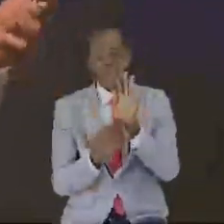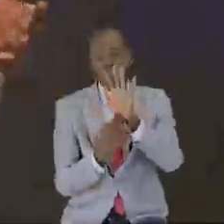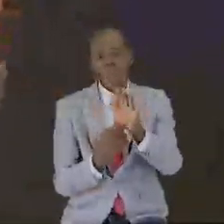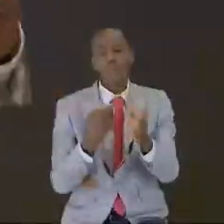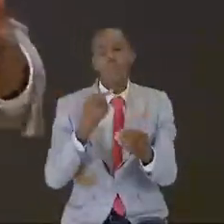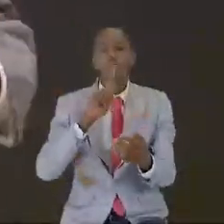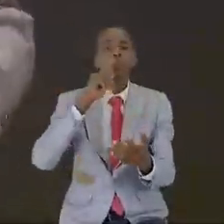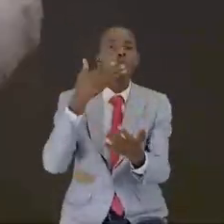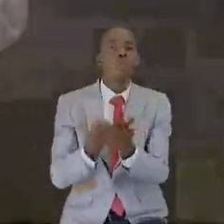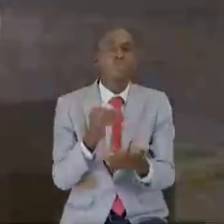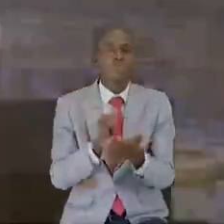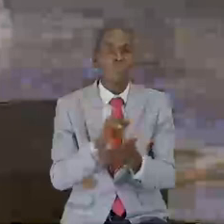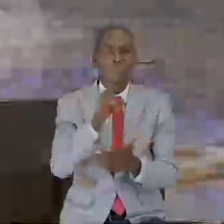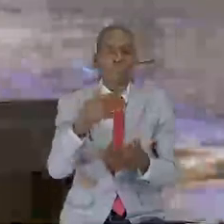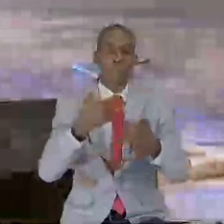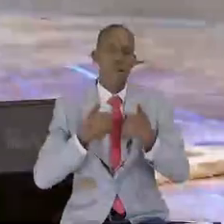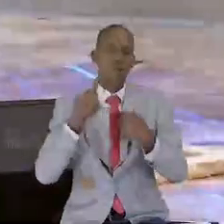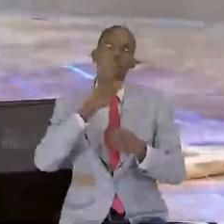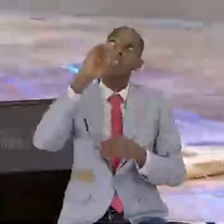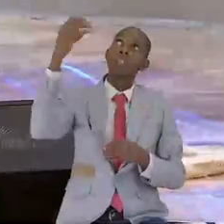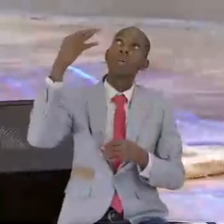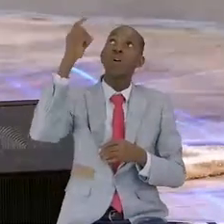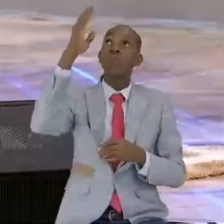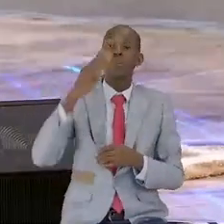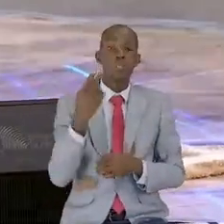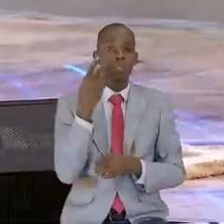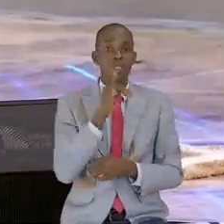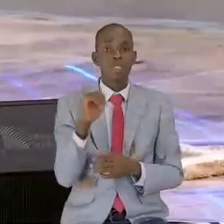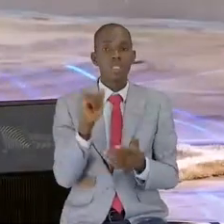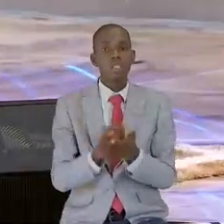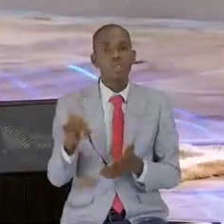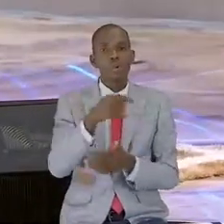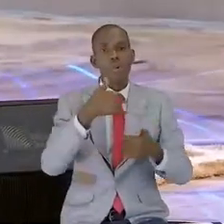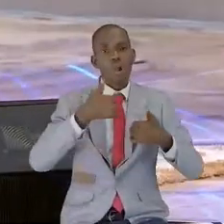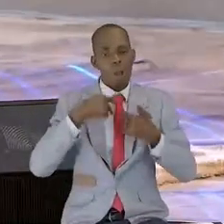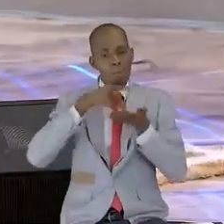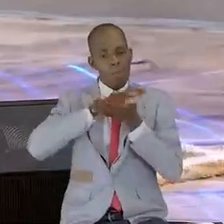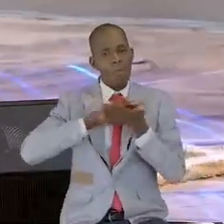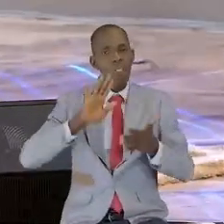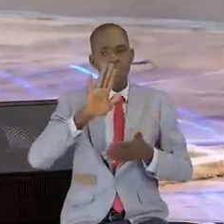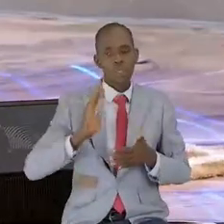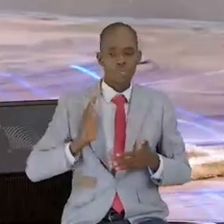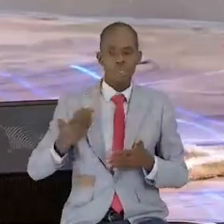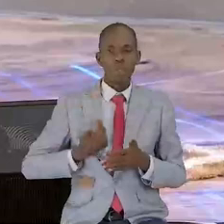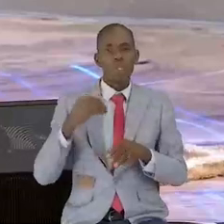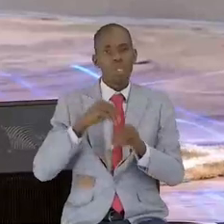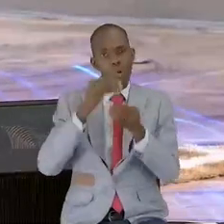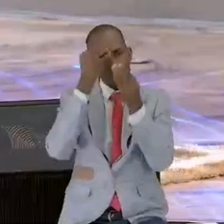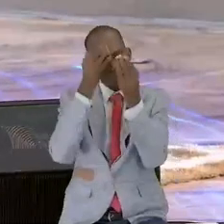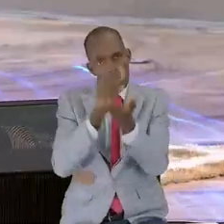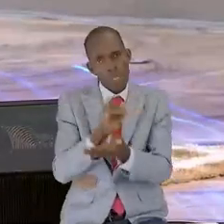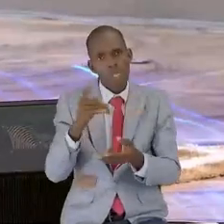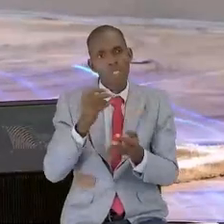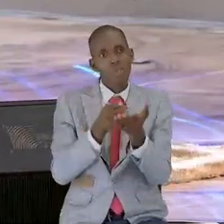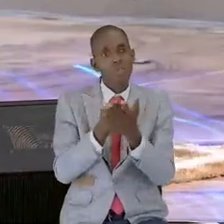que tu as la grâce de Dieu en toi. Ayant purifié vos âmes en obéissance à la vérité pour